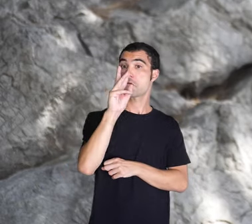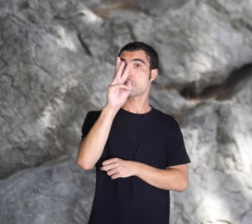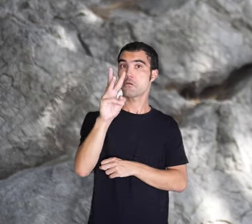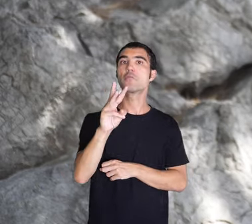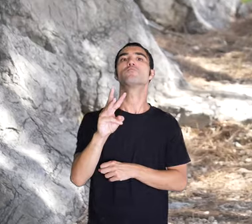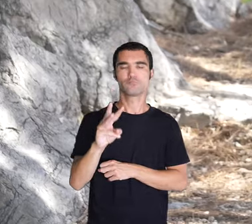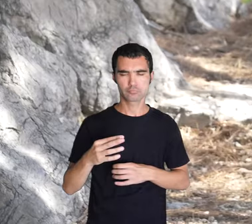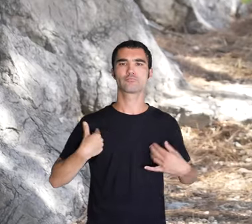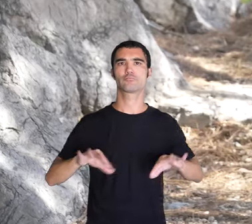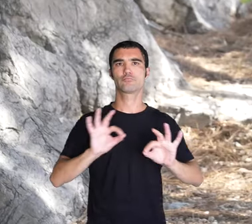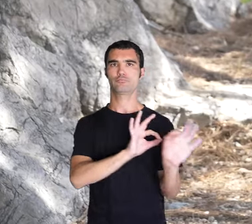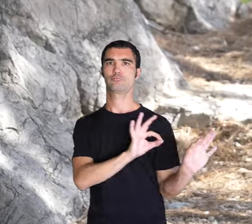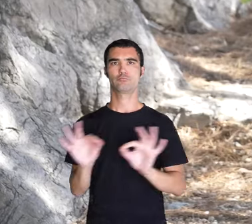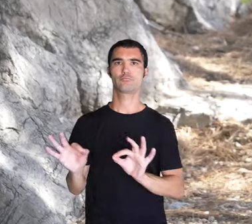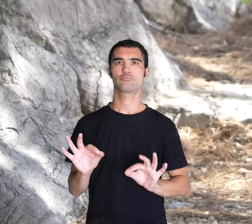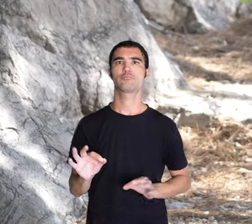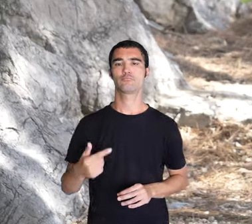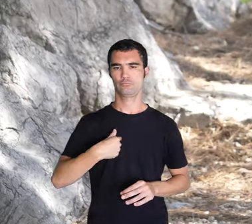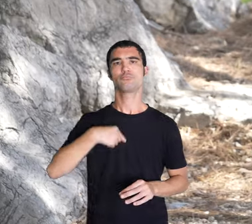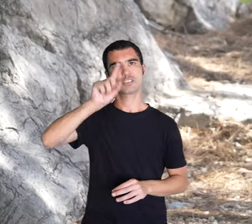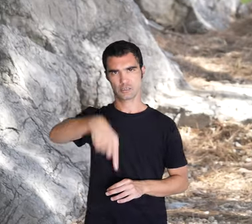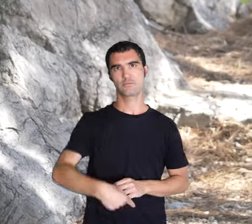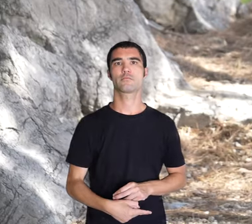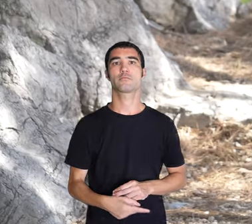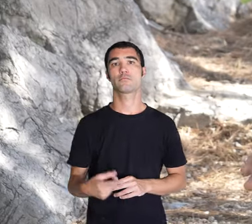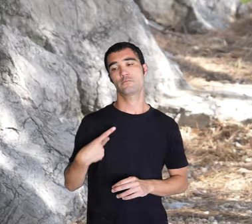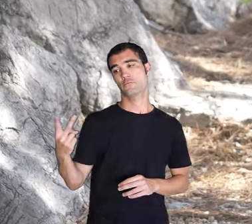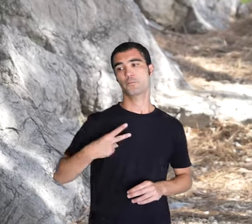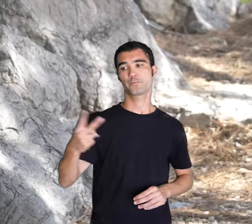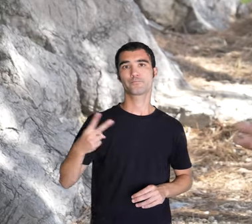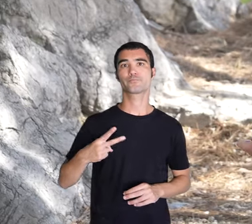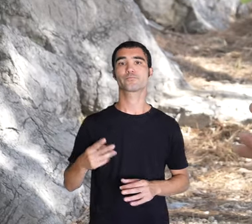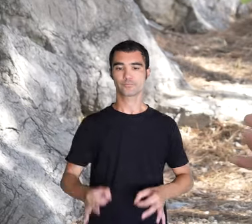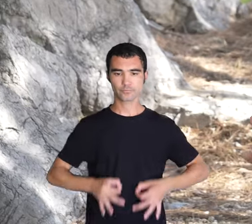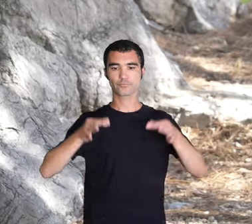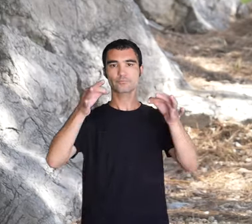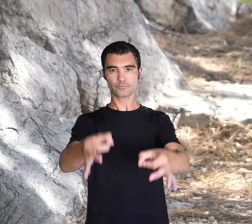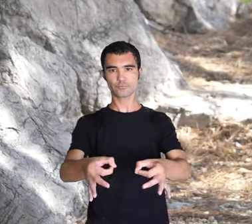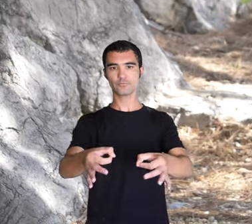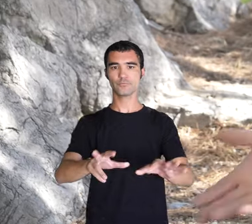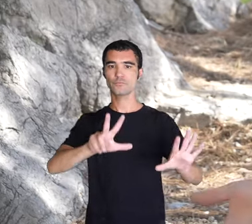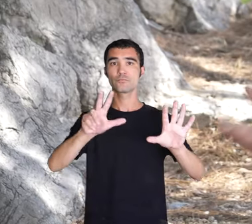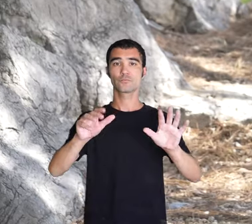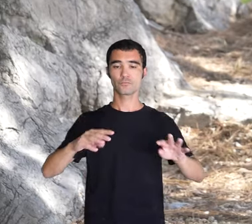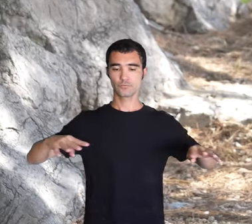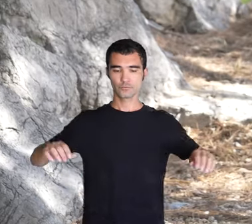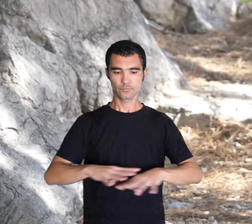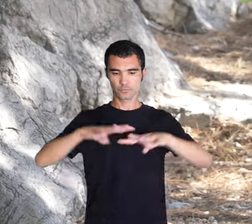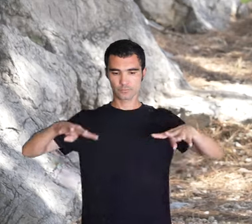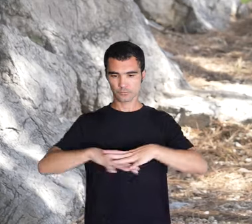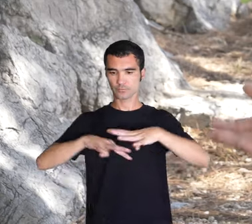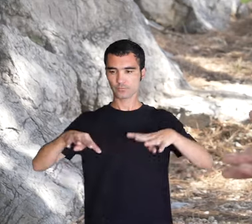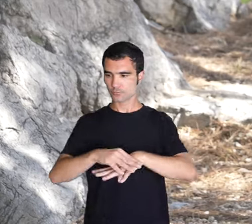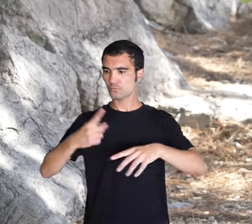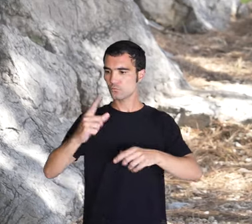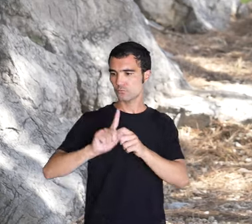ben hora, que jo també n'arreglo, o sigui, tots dos arribam, hi ha dues xarxes, una me